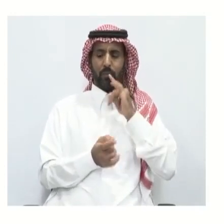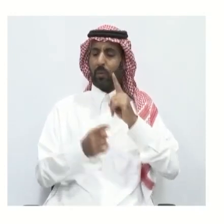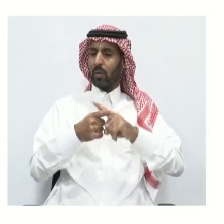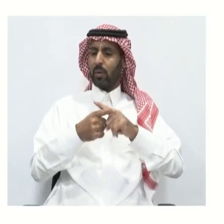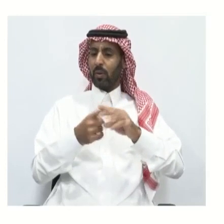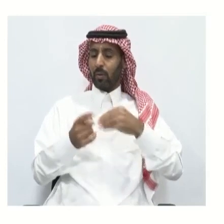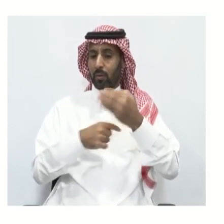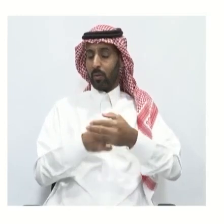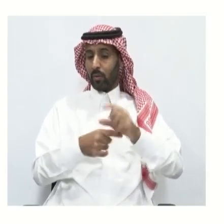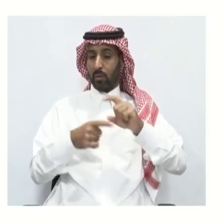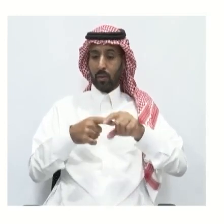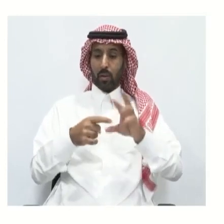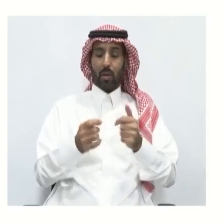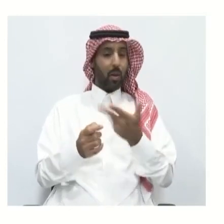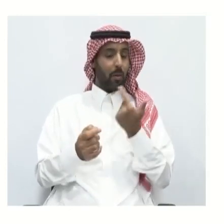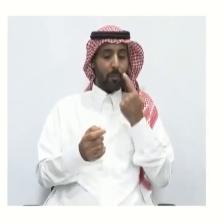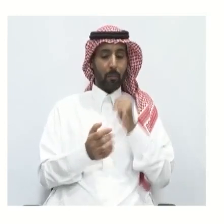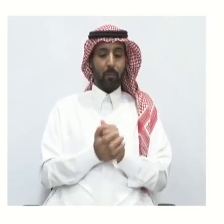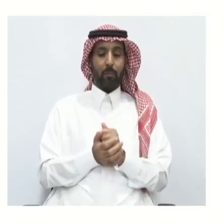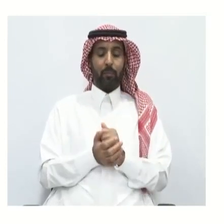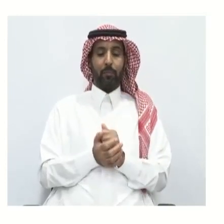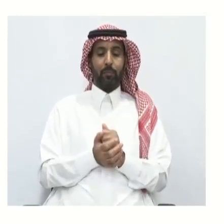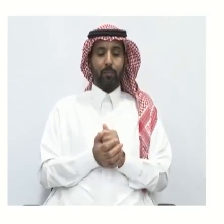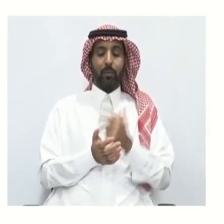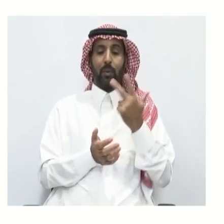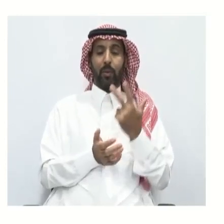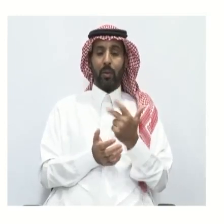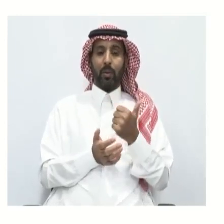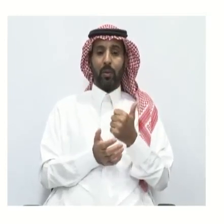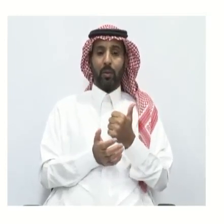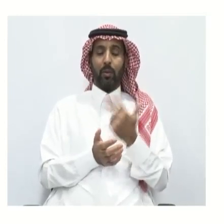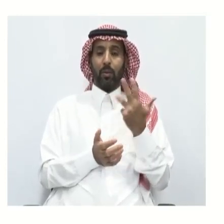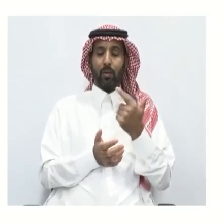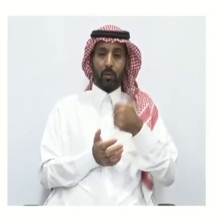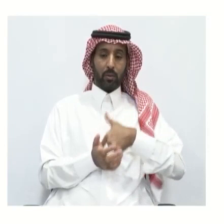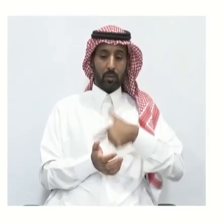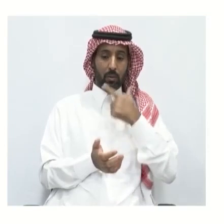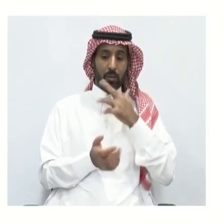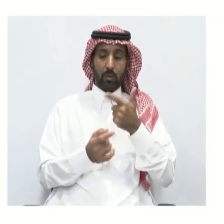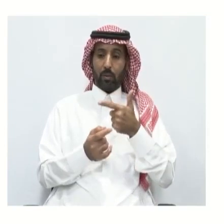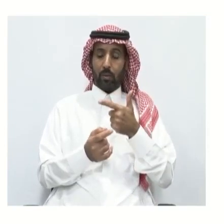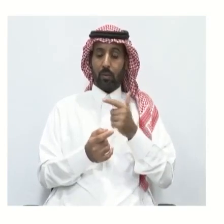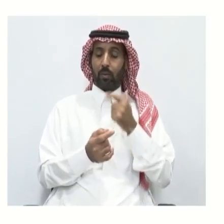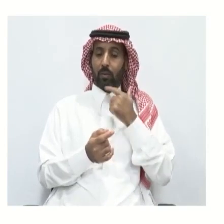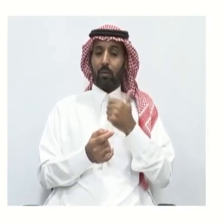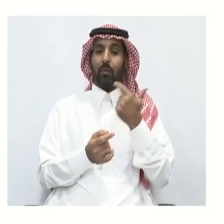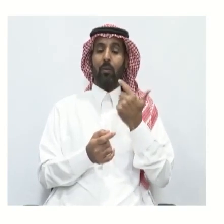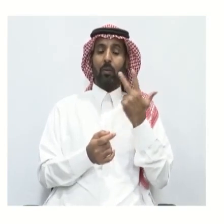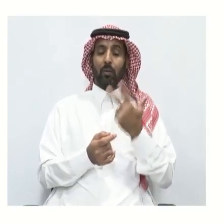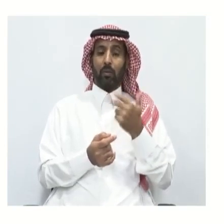78 68 جرام من الفضه اذا المردود النظري هو 68